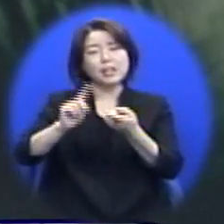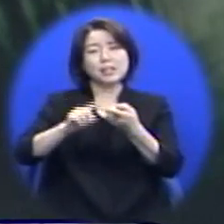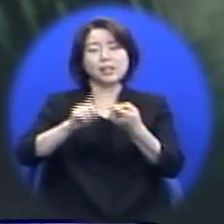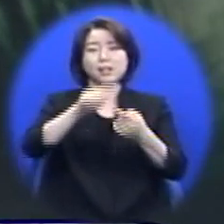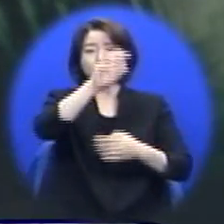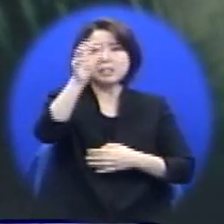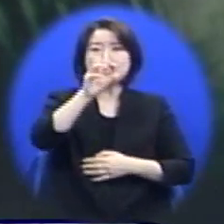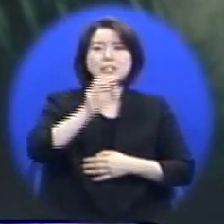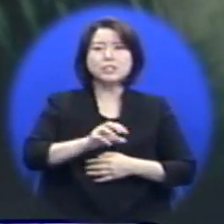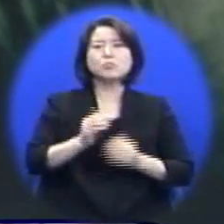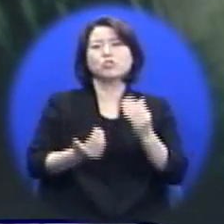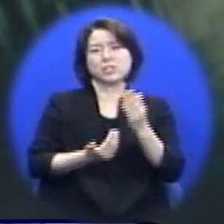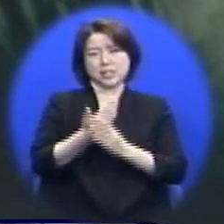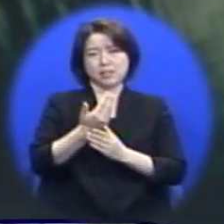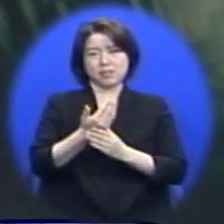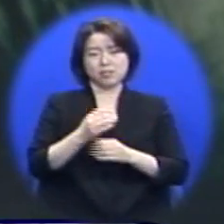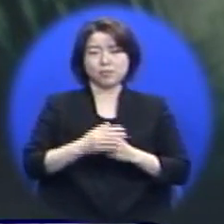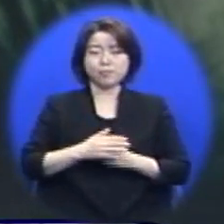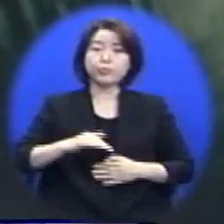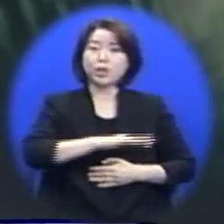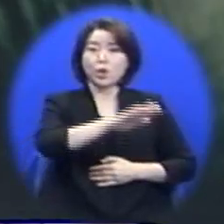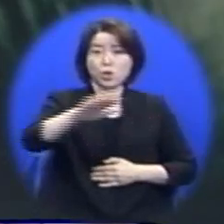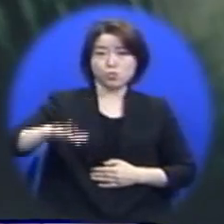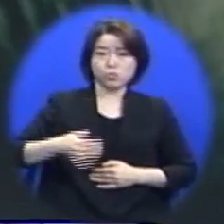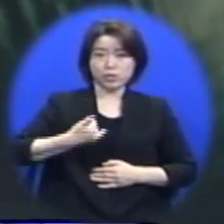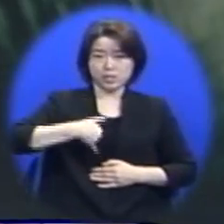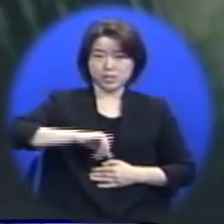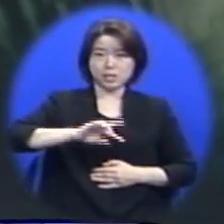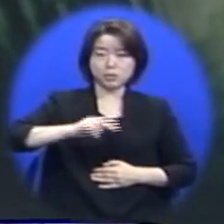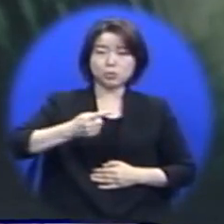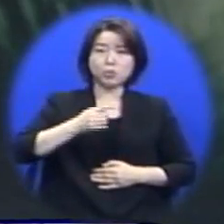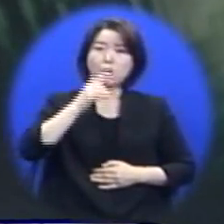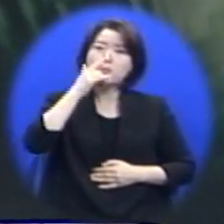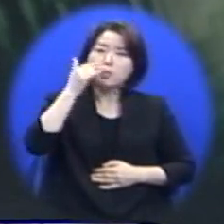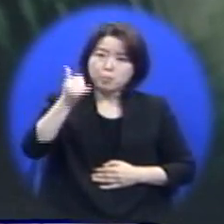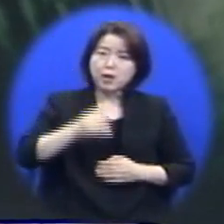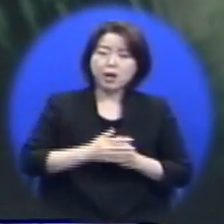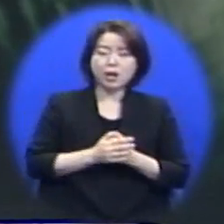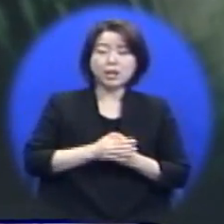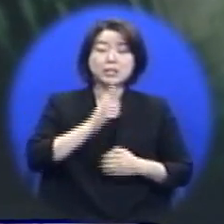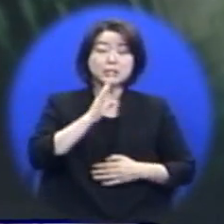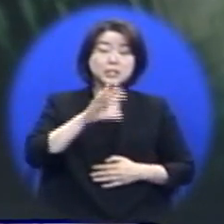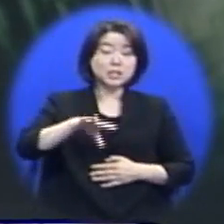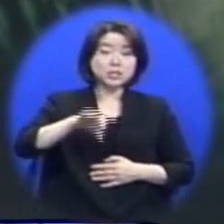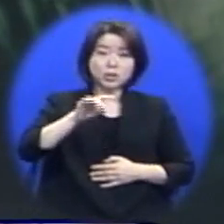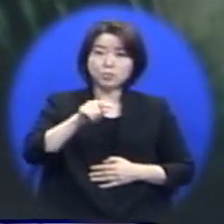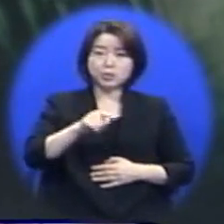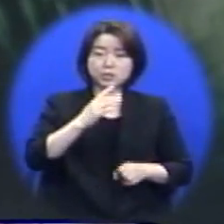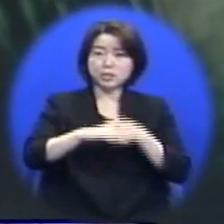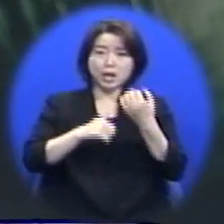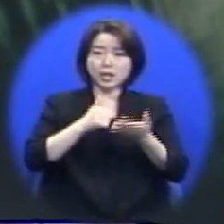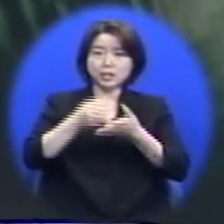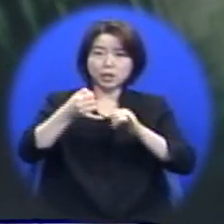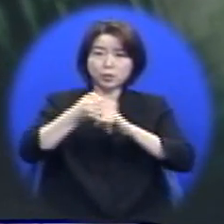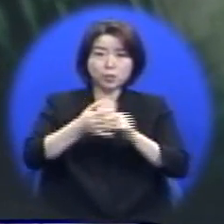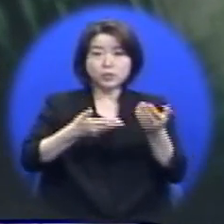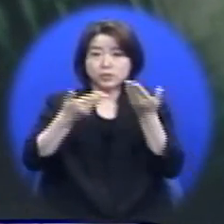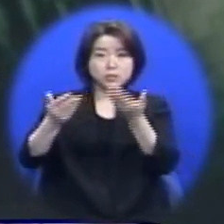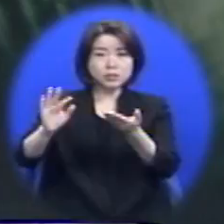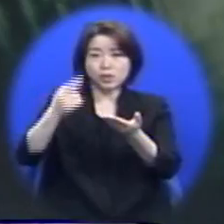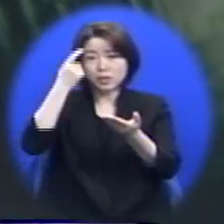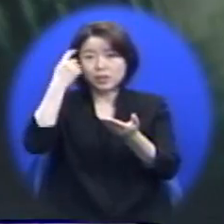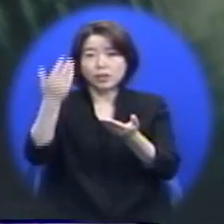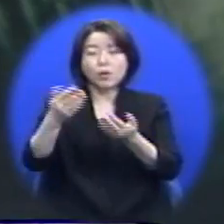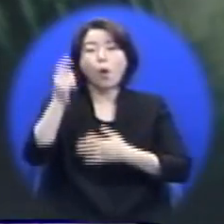수밖에 없어요. 우리 자녀들도 엄마, 아빠, 아, 진짜 첫 것은 하나님께 꼭 바쳐야 되는 거예요? 왜